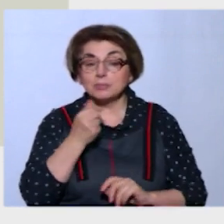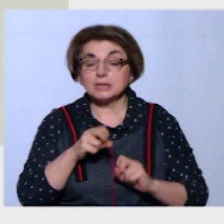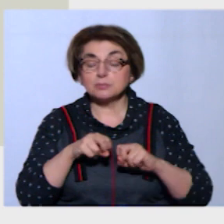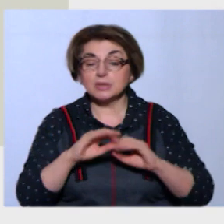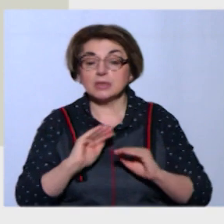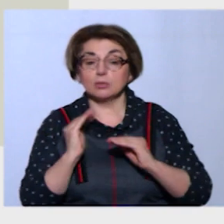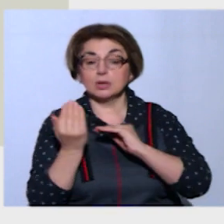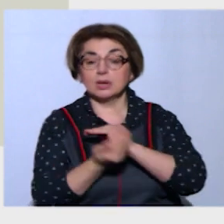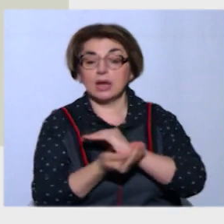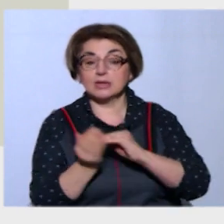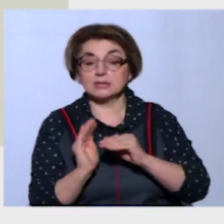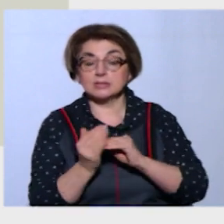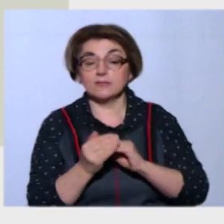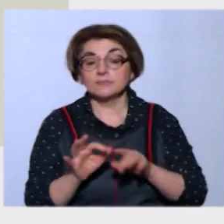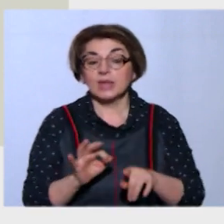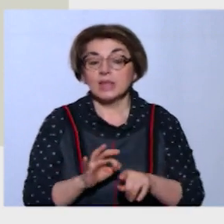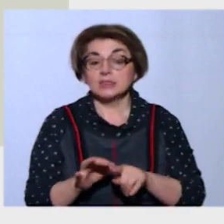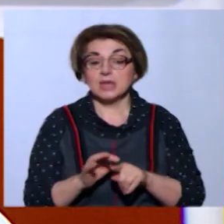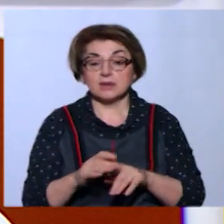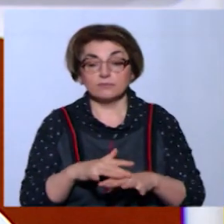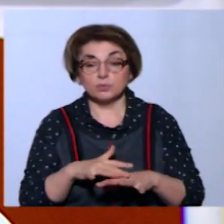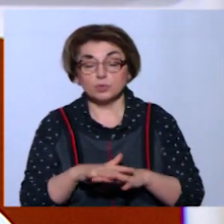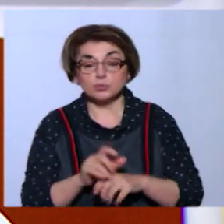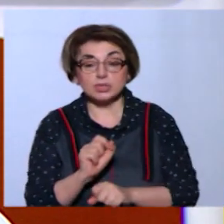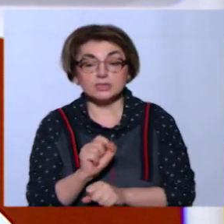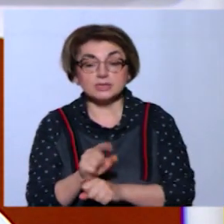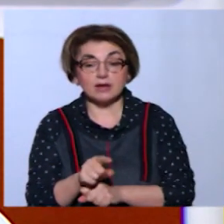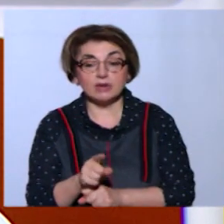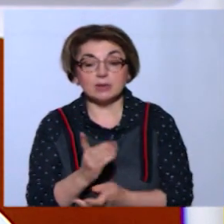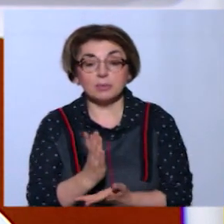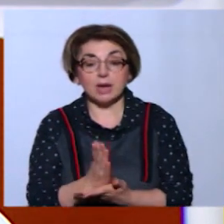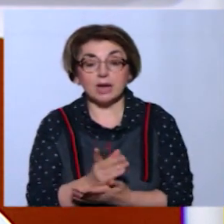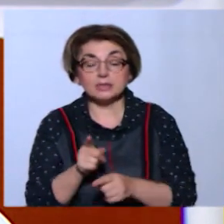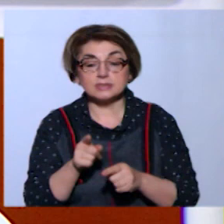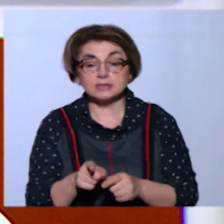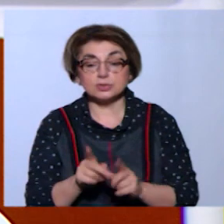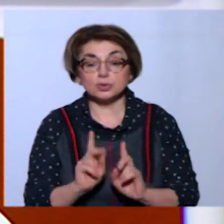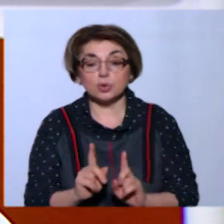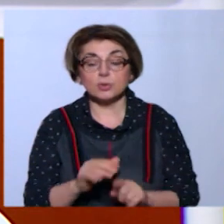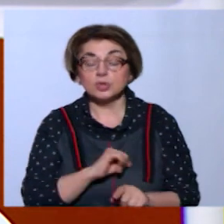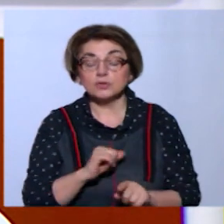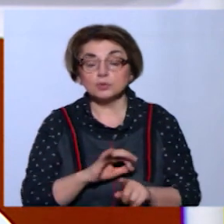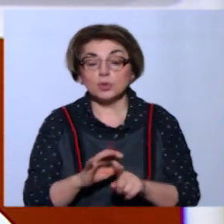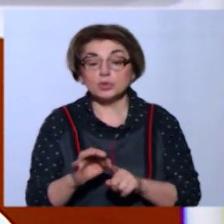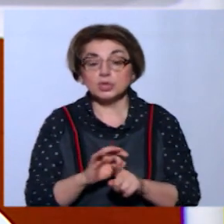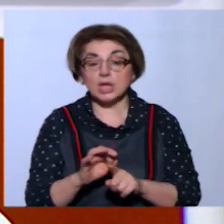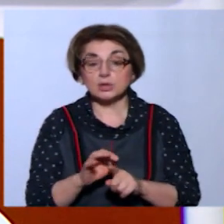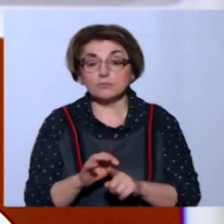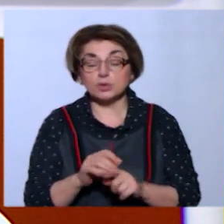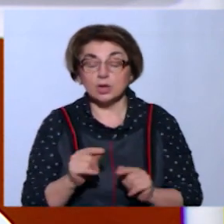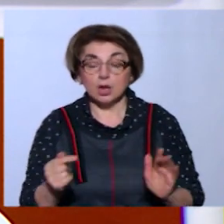გარსით. ნერვული უჯრედის ფუნქცია არის ნერვული იმპულსის